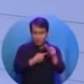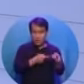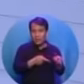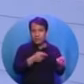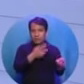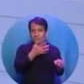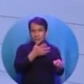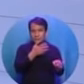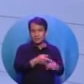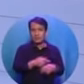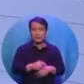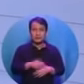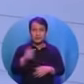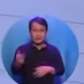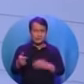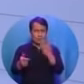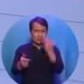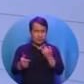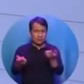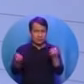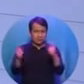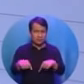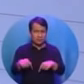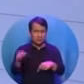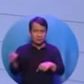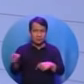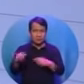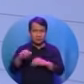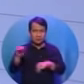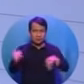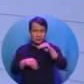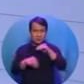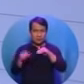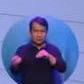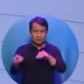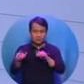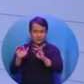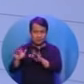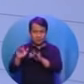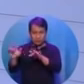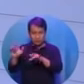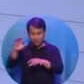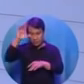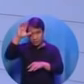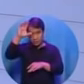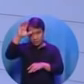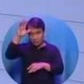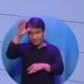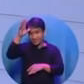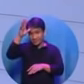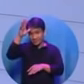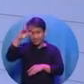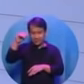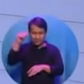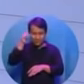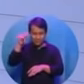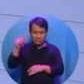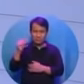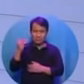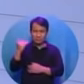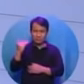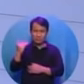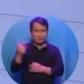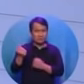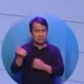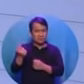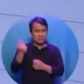natin kay Christine bakit ganon, para bang lumilito na battered husband itong si Anthony. Pero we have to